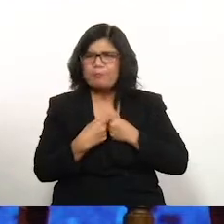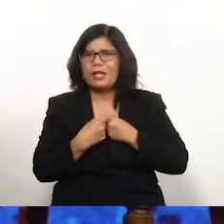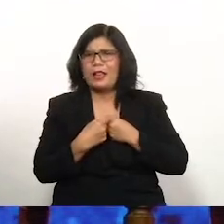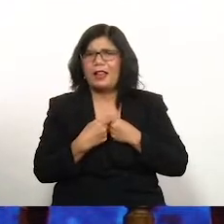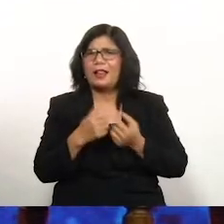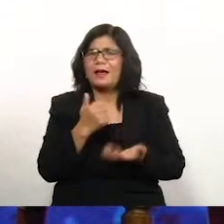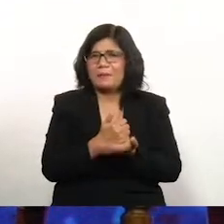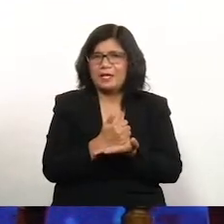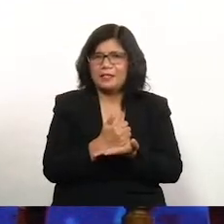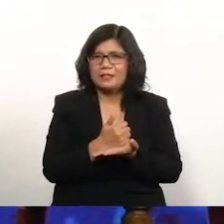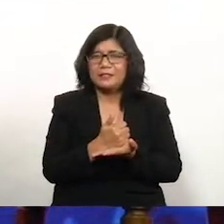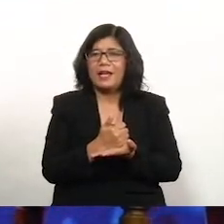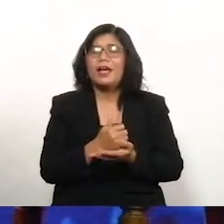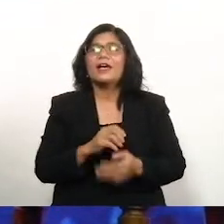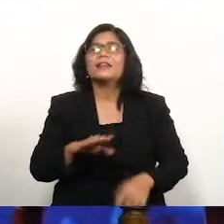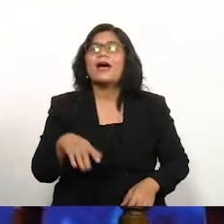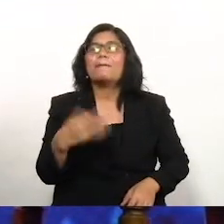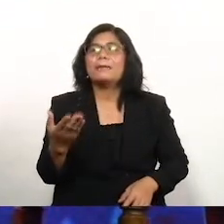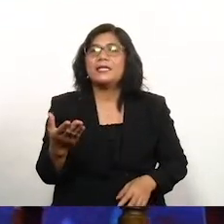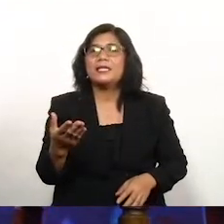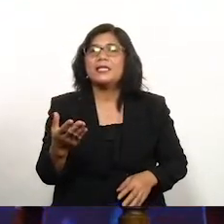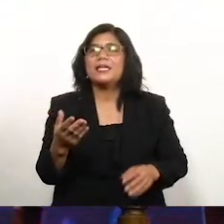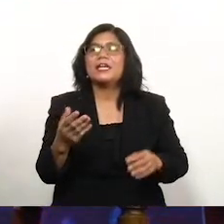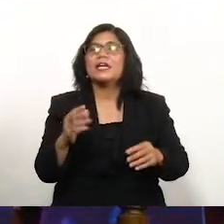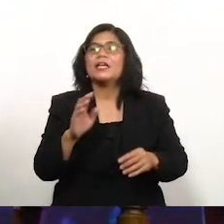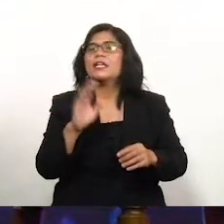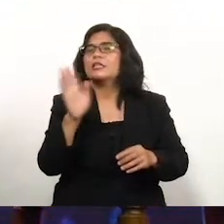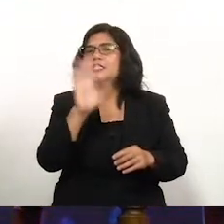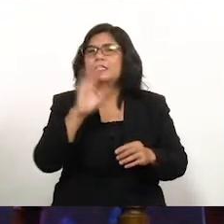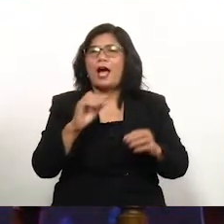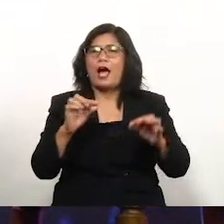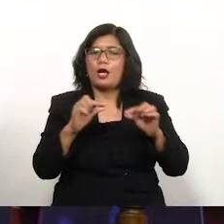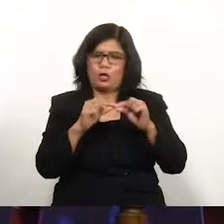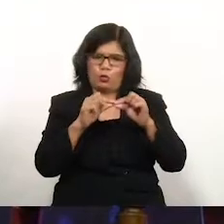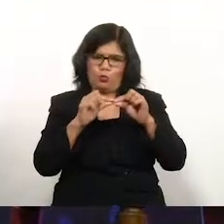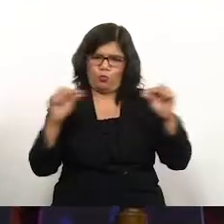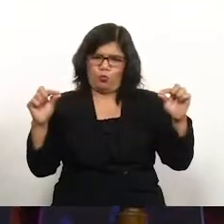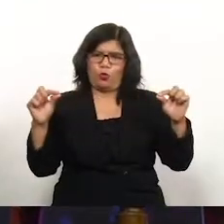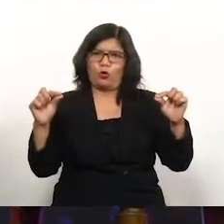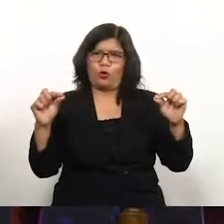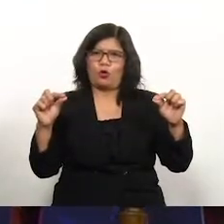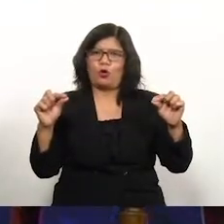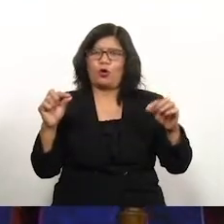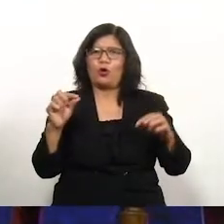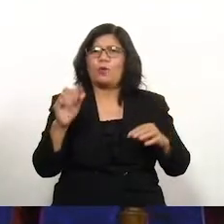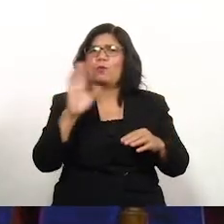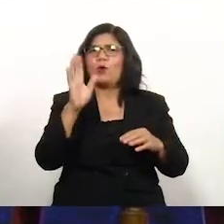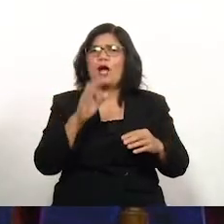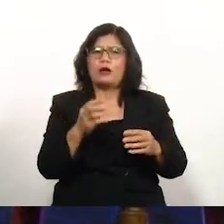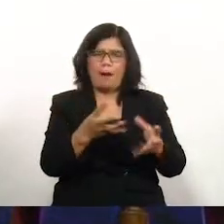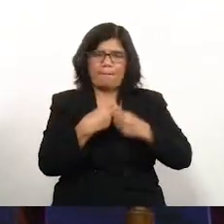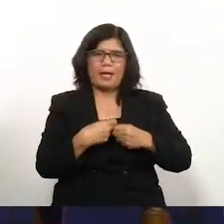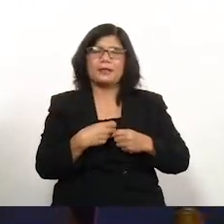yang materinya tidak diukur dengan apa yang kita harapkan tetapi materinya diukur berdasarkan bagaimana kita bersyukur akan